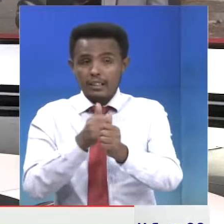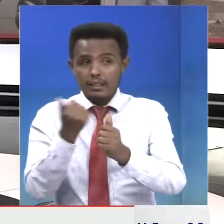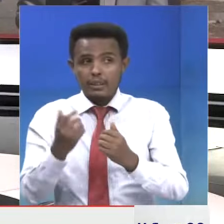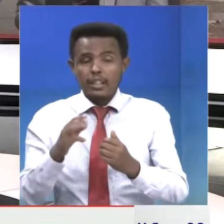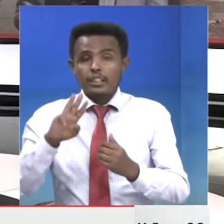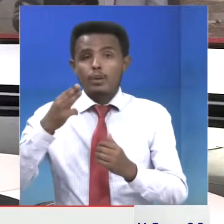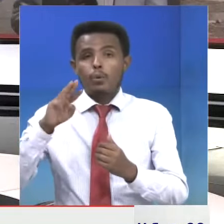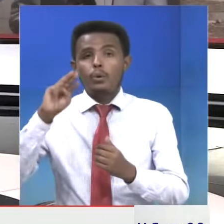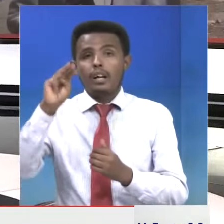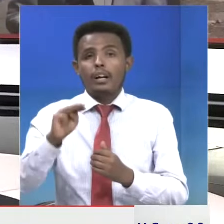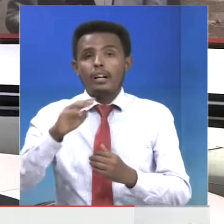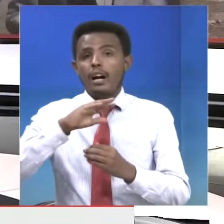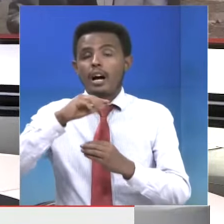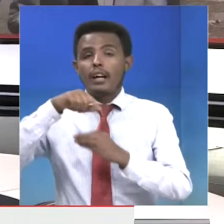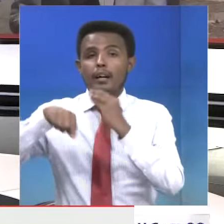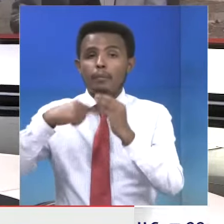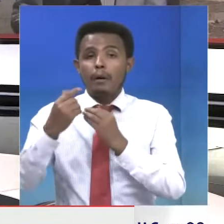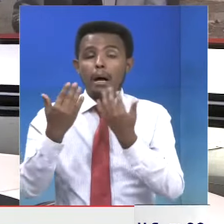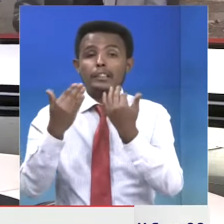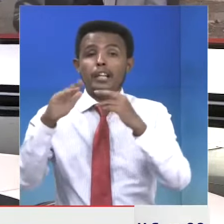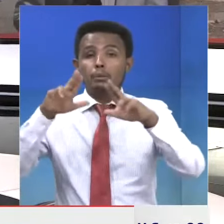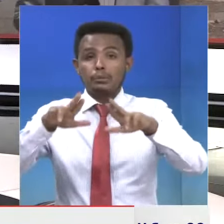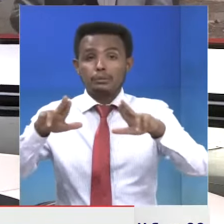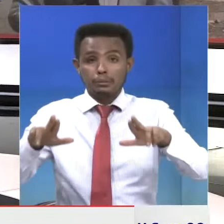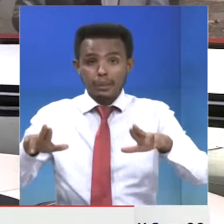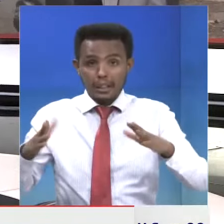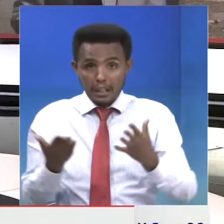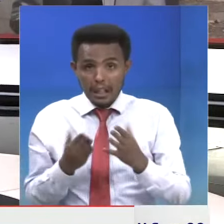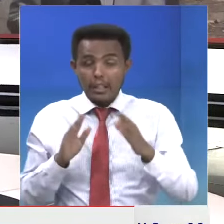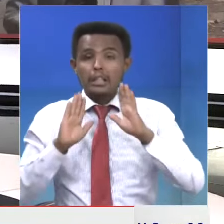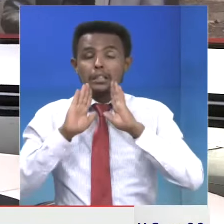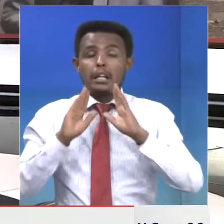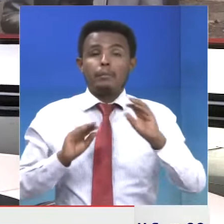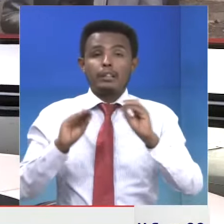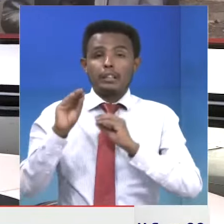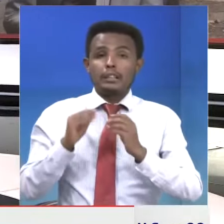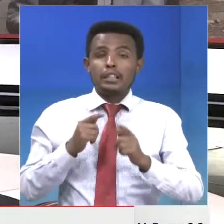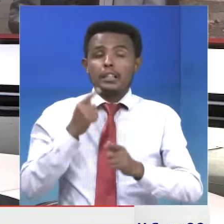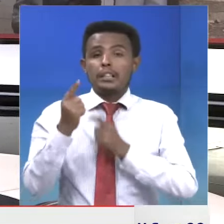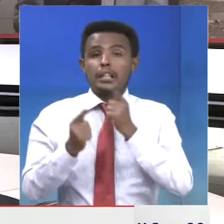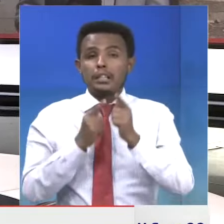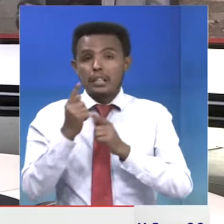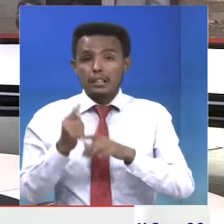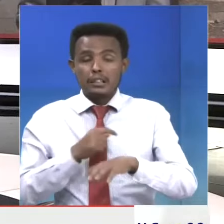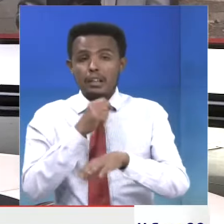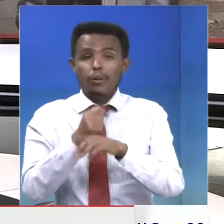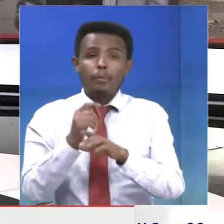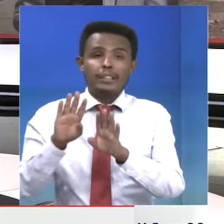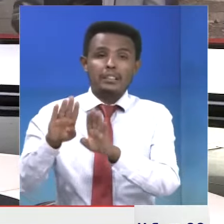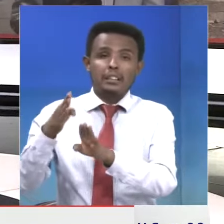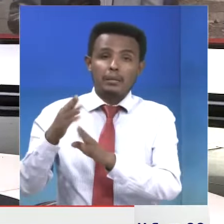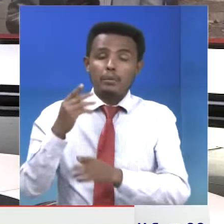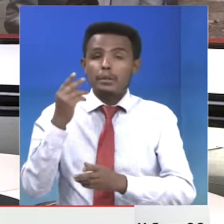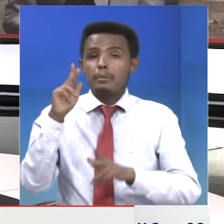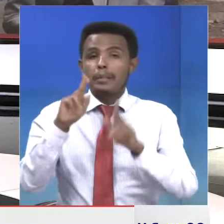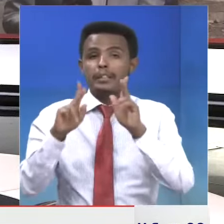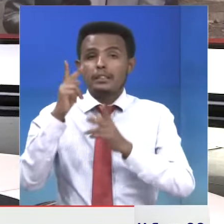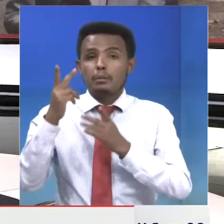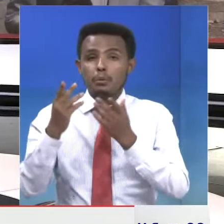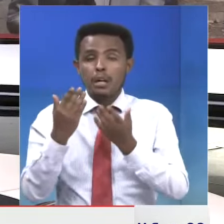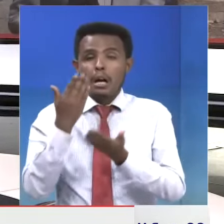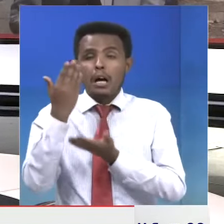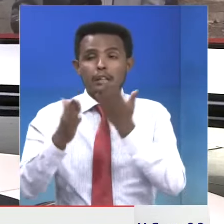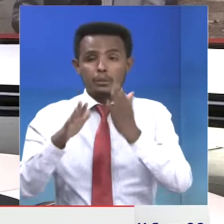አካባቢው በአሁኑ ሰዓት አንጻራዊ የሆነ መረጋጋት፣ ሰላማዊ እንቅስቃሴ አለ። የንግድ ተቋማትም እየተከፈቱ ህብረተሰቡም በተወሰነ መልኩ ቢሆን